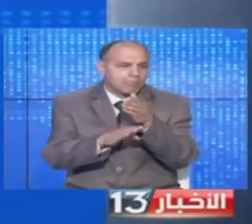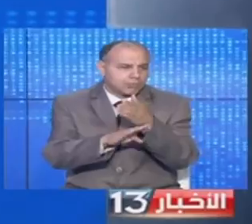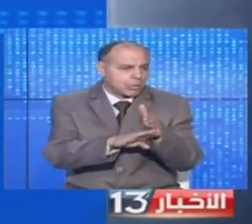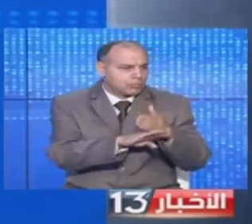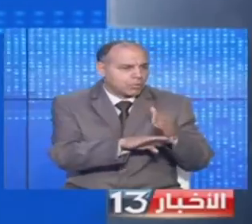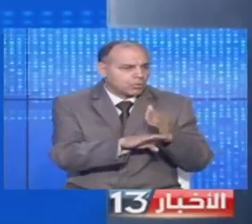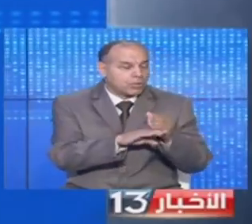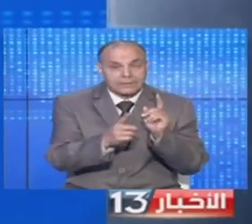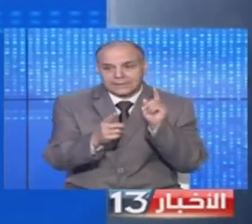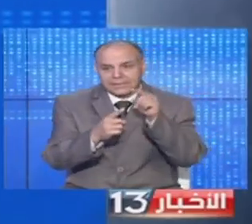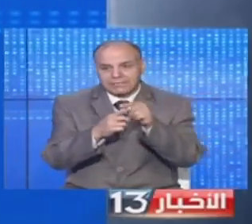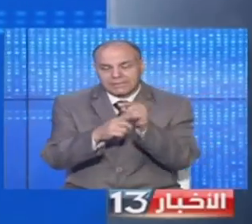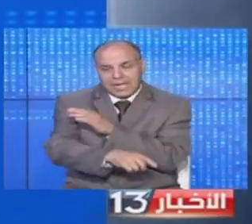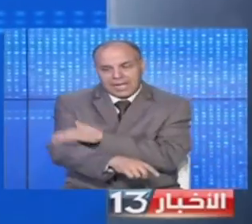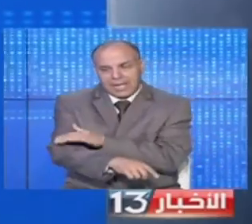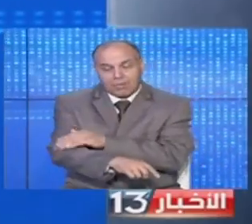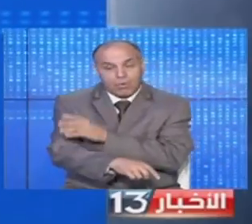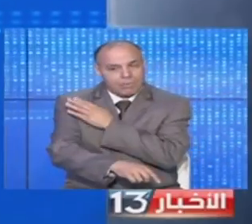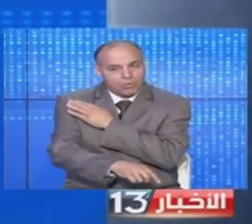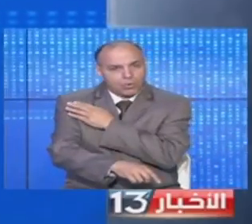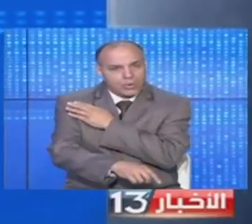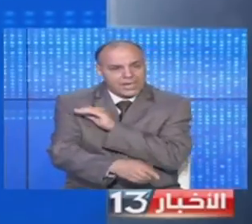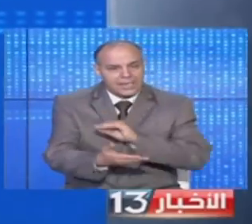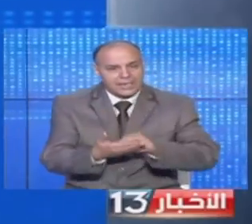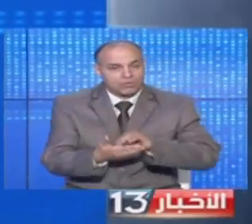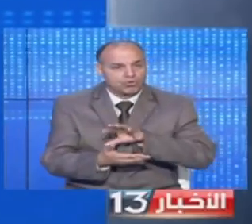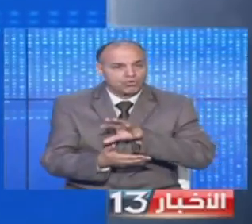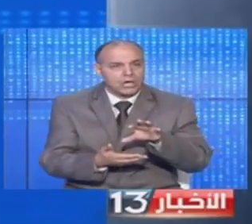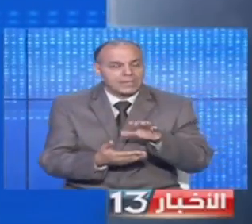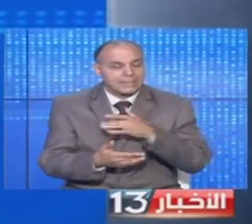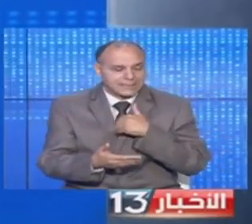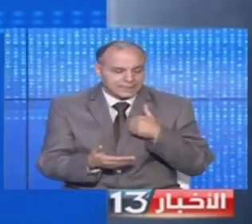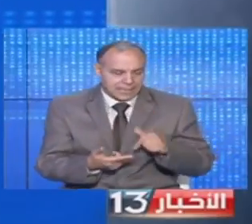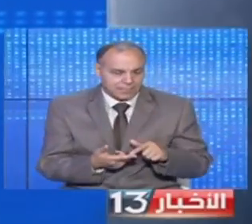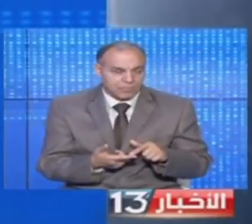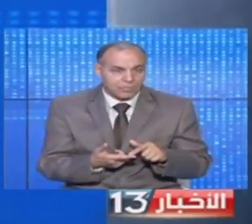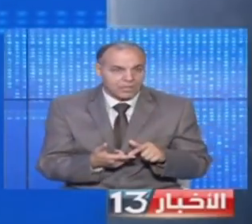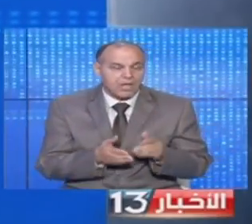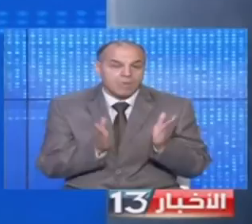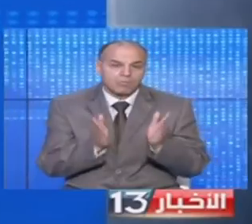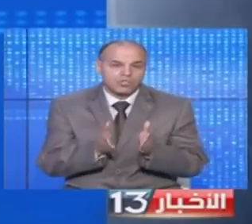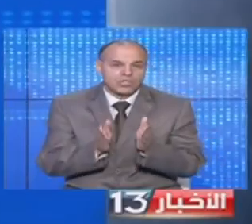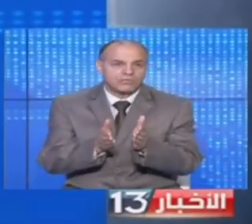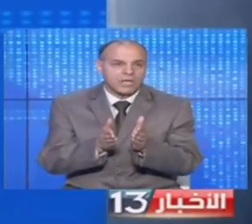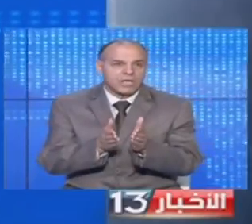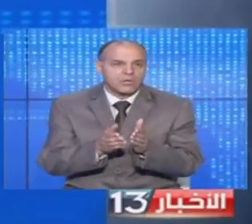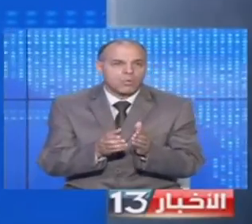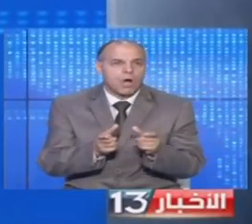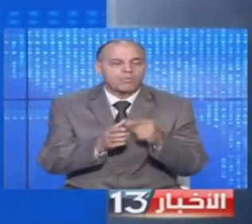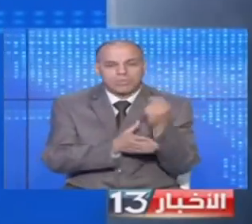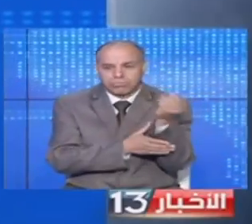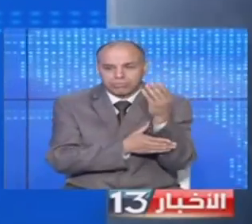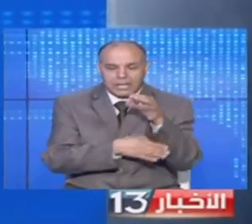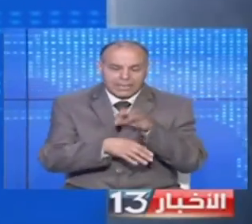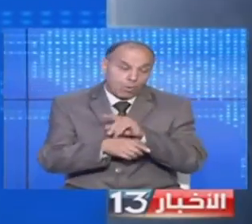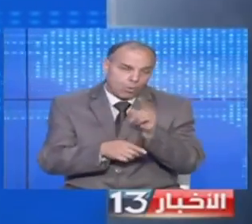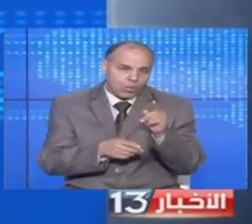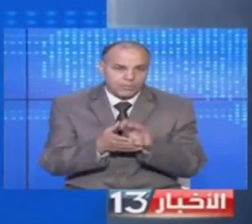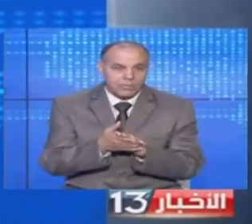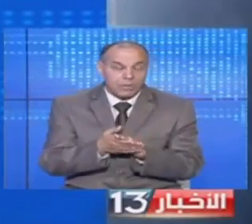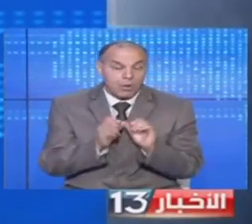وتستهدف اعوان واطارات الادارات الجهويه للصحه بالمستشفيات وفرق الاسعاف الطبيه